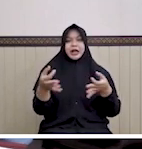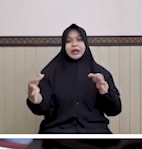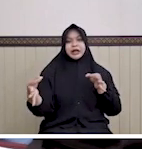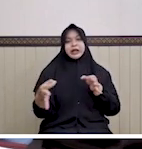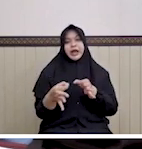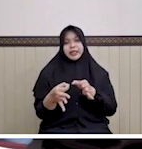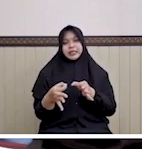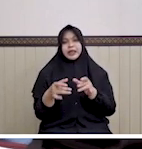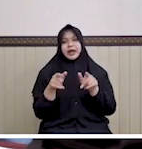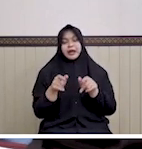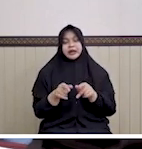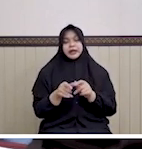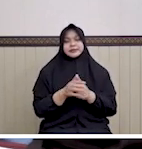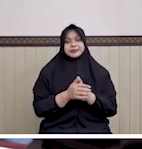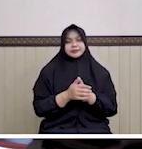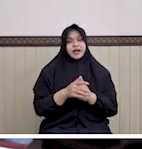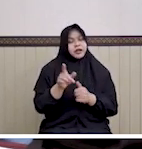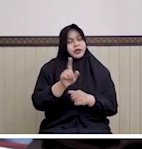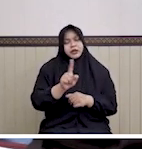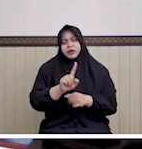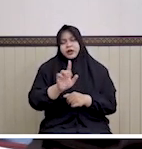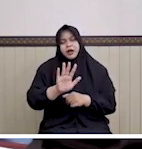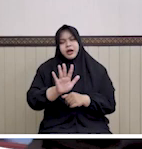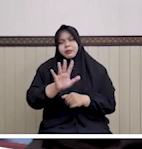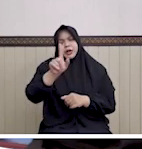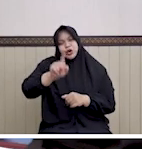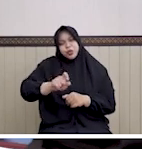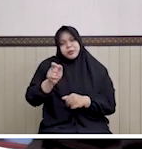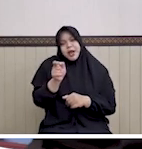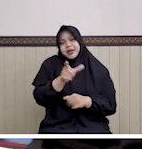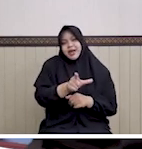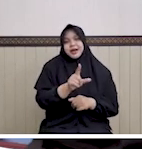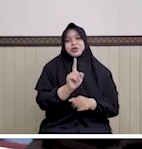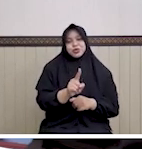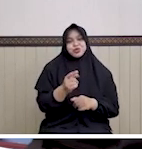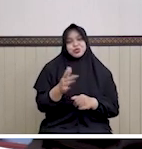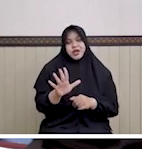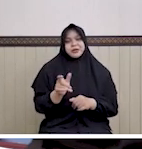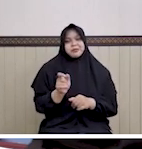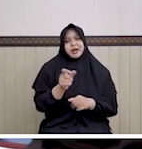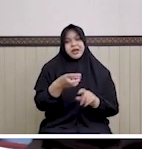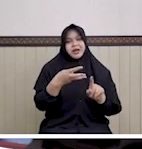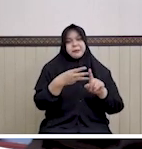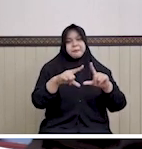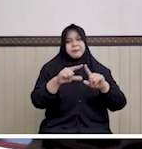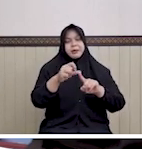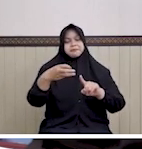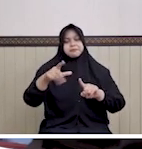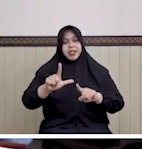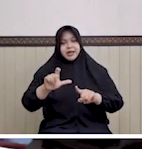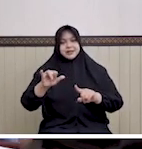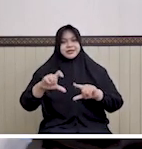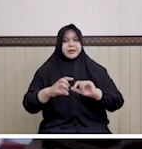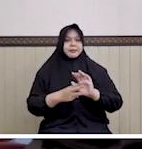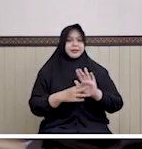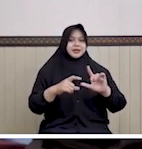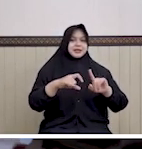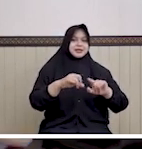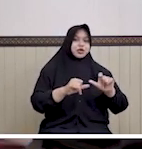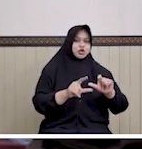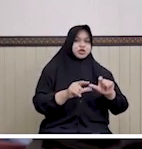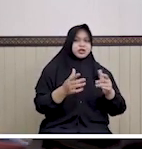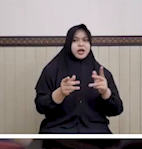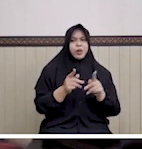ya dan tidak perlu mengeluarkan biaya karena sudah dicover oleh bapel jamkesos apa aja Bu yang di cover